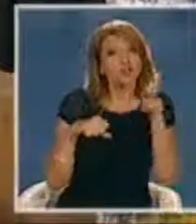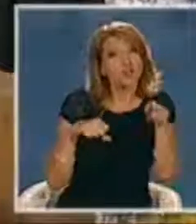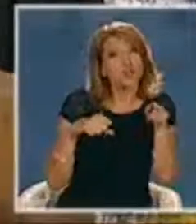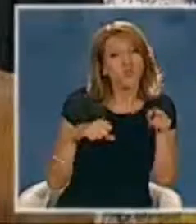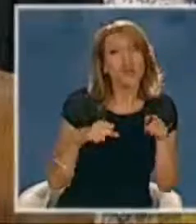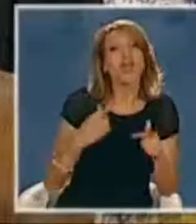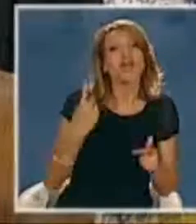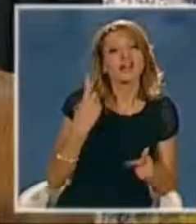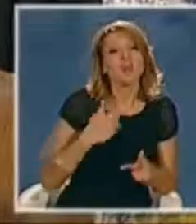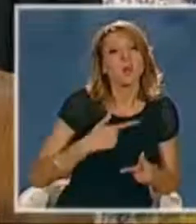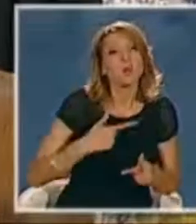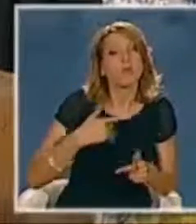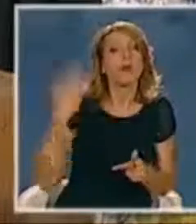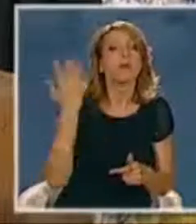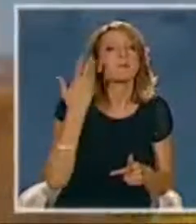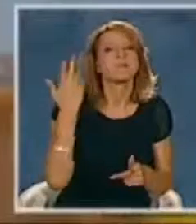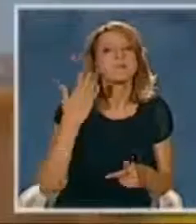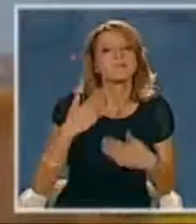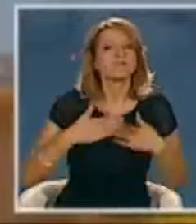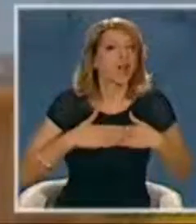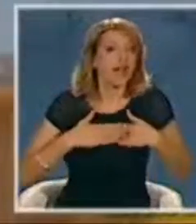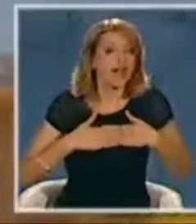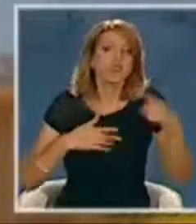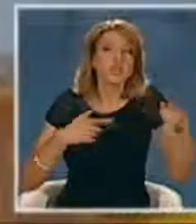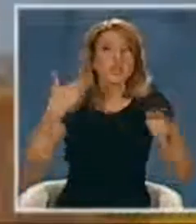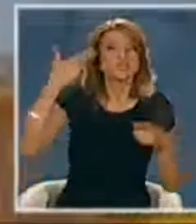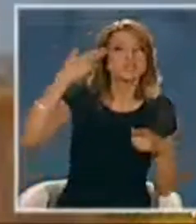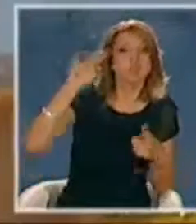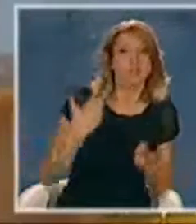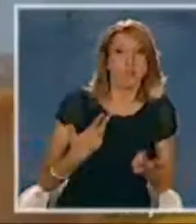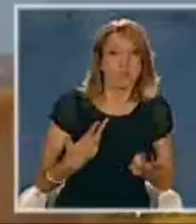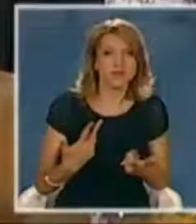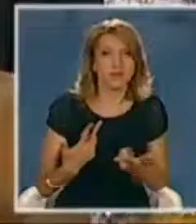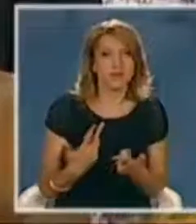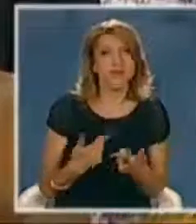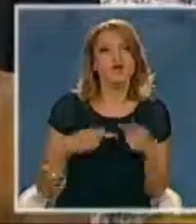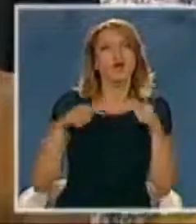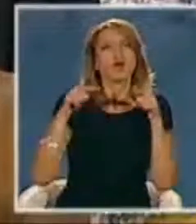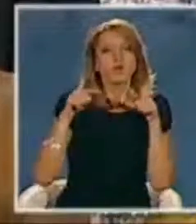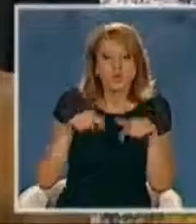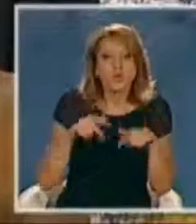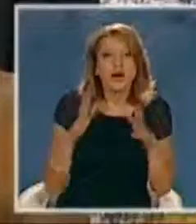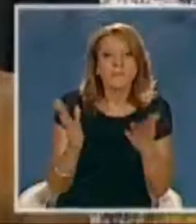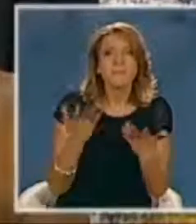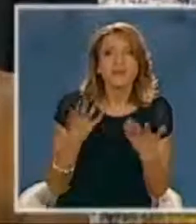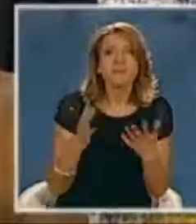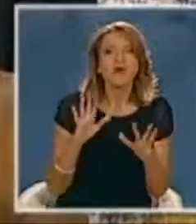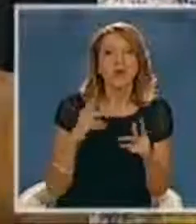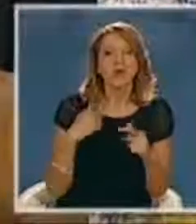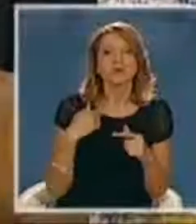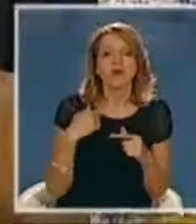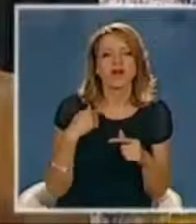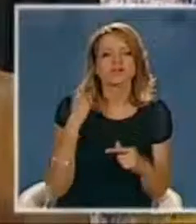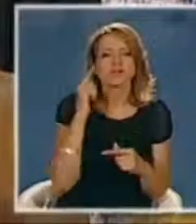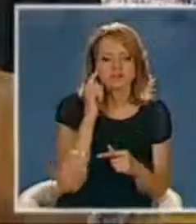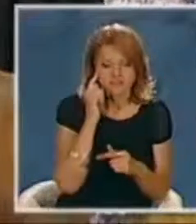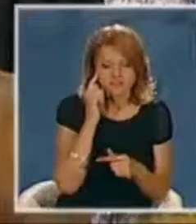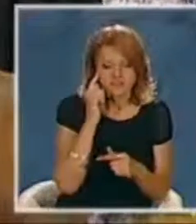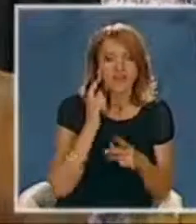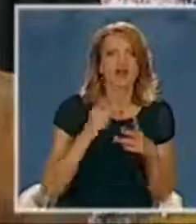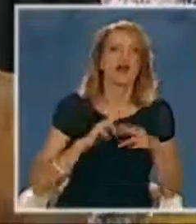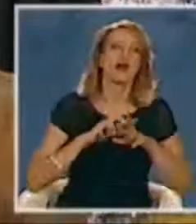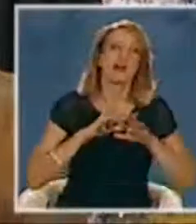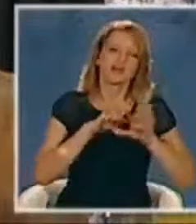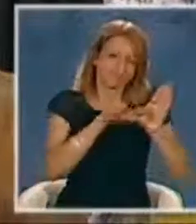което се самоуби. И това беше историята, това беше случката, която наистина ме накара да